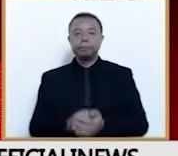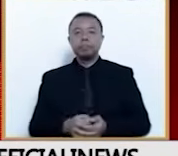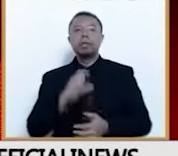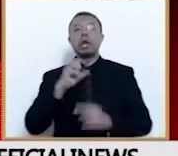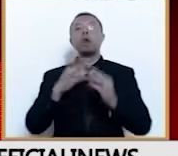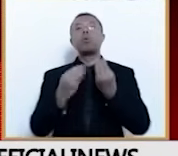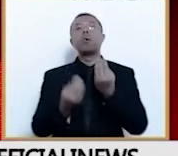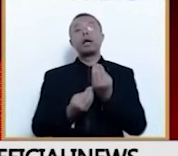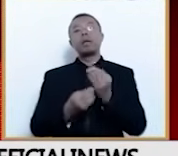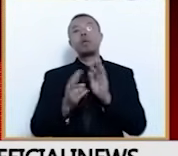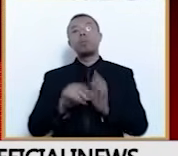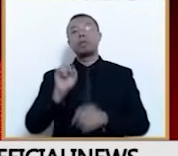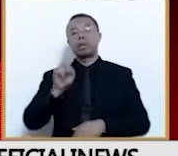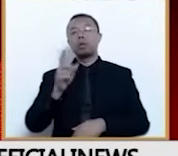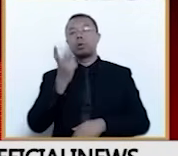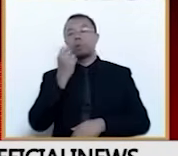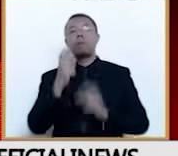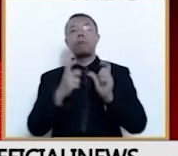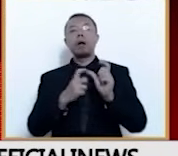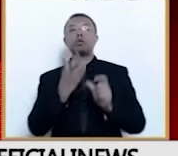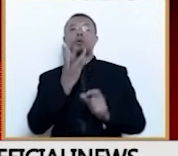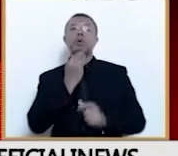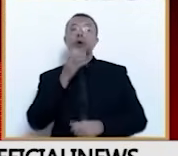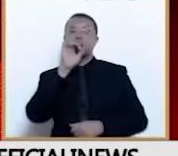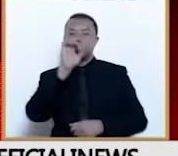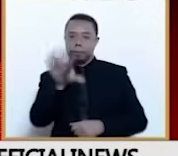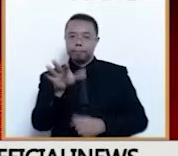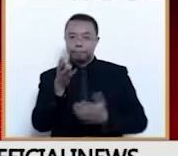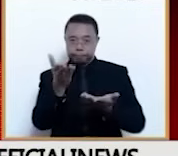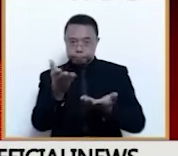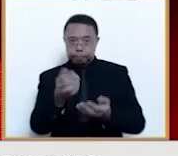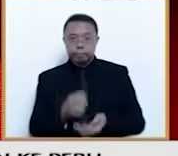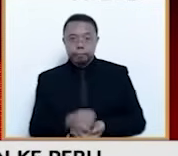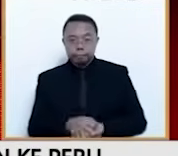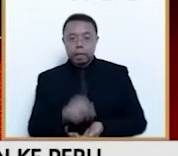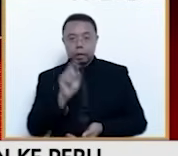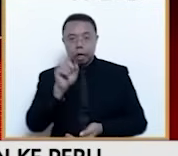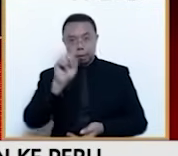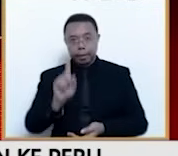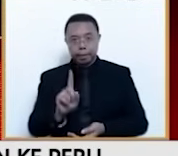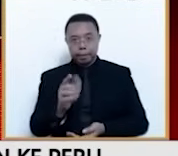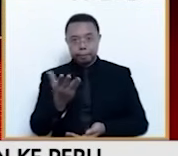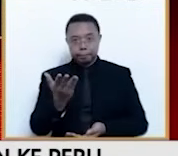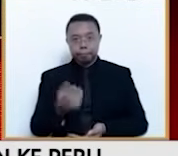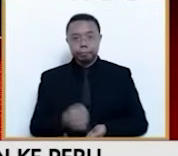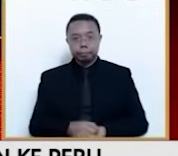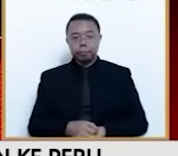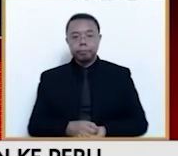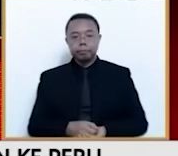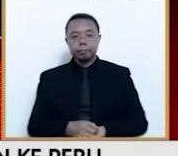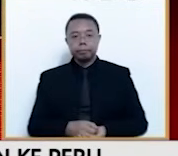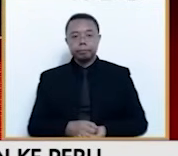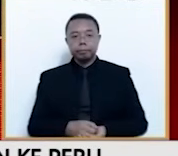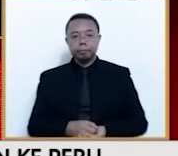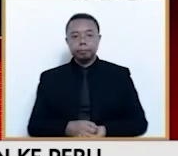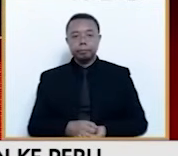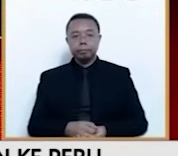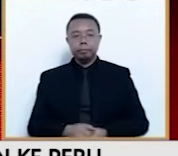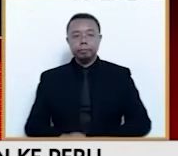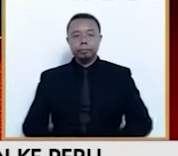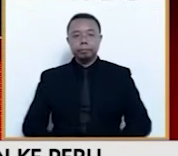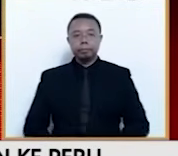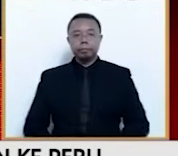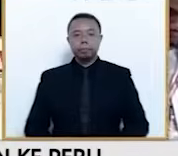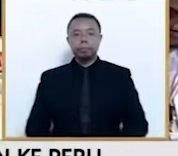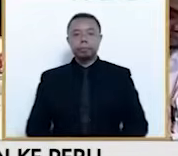calon wakil gubernur nomor urut 1 untuk menanggapi. Waktu untuk menjawab 1 menit Bapak, dimulai sejak Bapak berbicara.